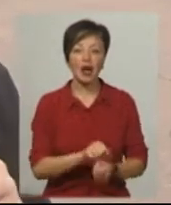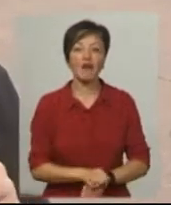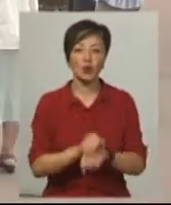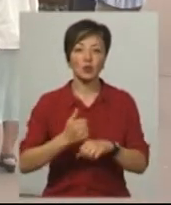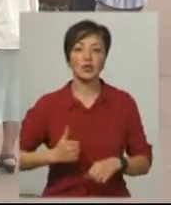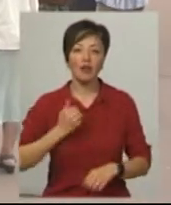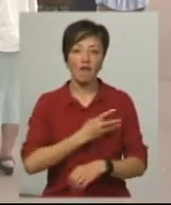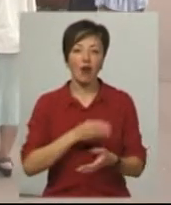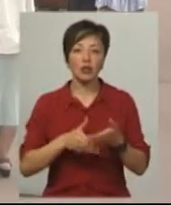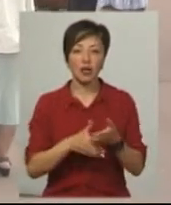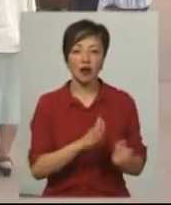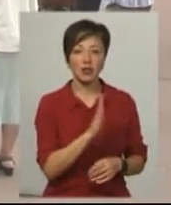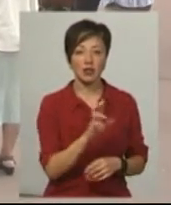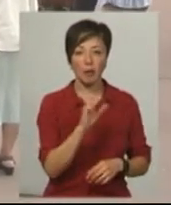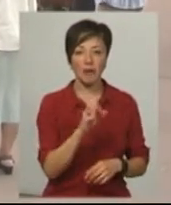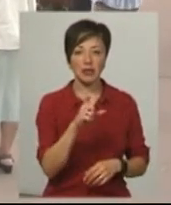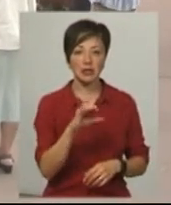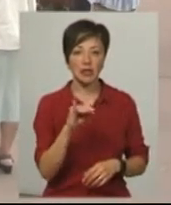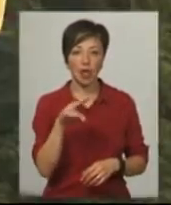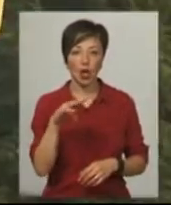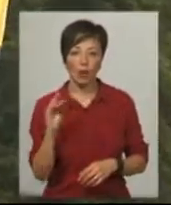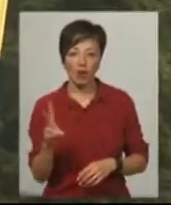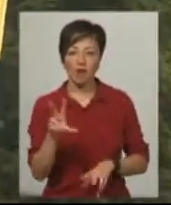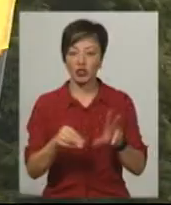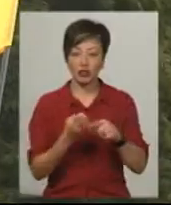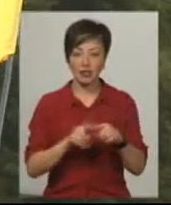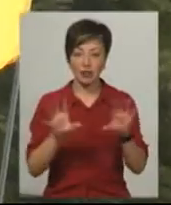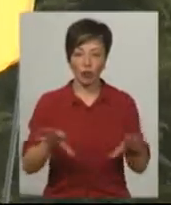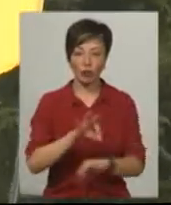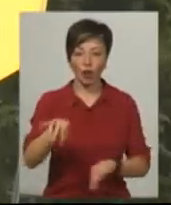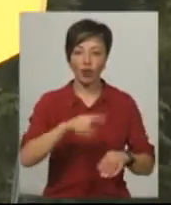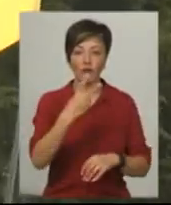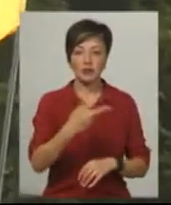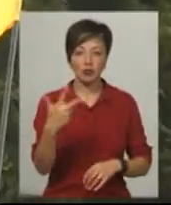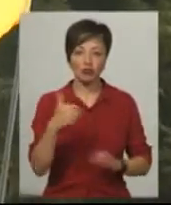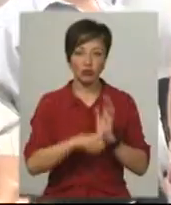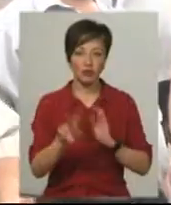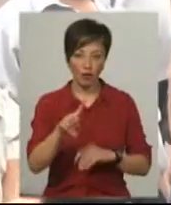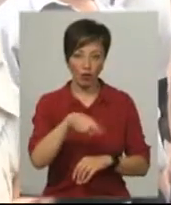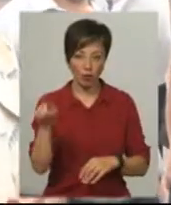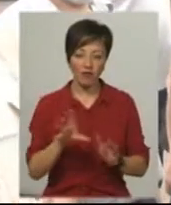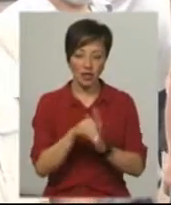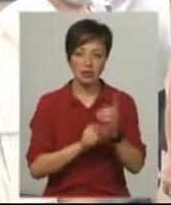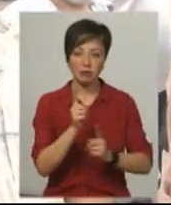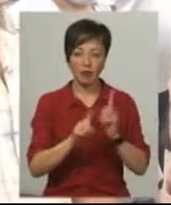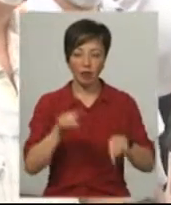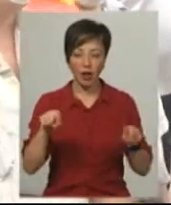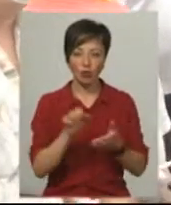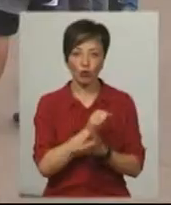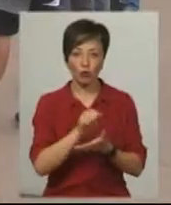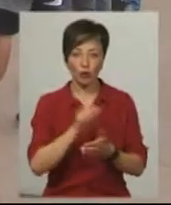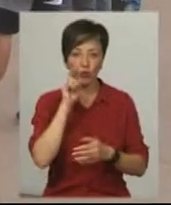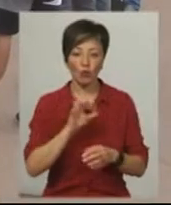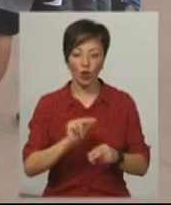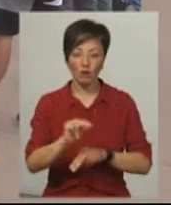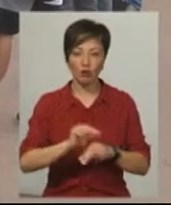та волонтерка Валентина Базилюк вважає, що законопроєкт Максима Бужанського номер 2362 про внесення змін до деяких законодавчих актів